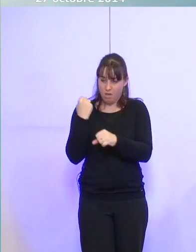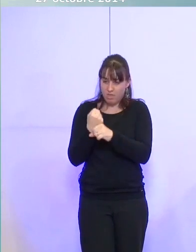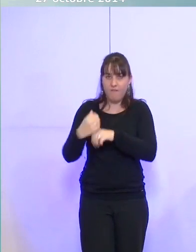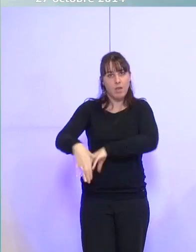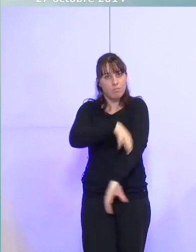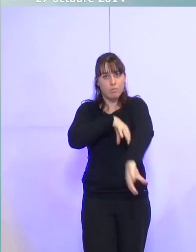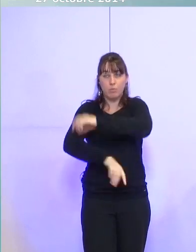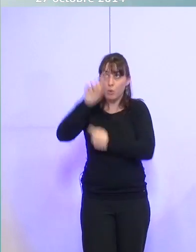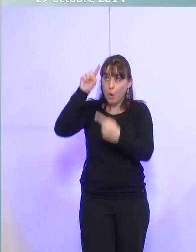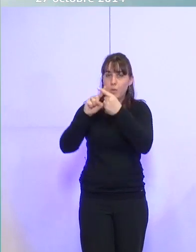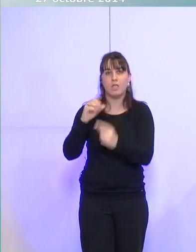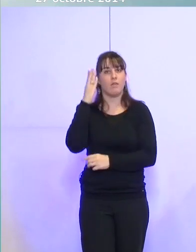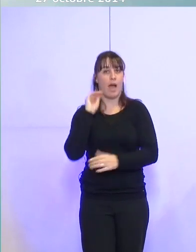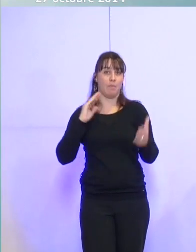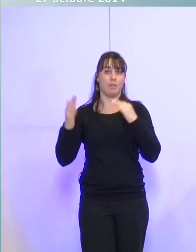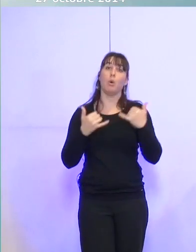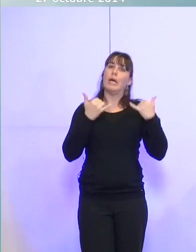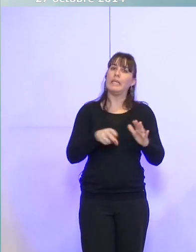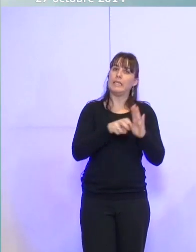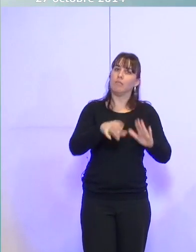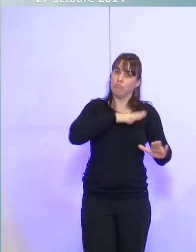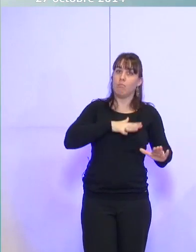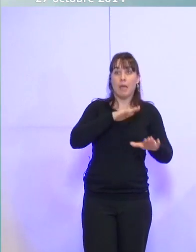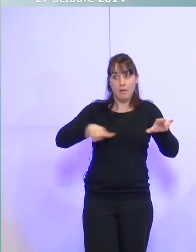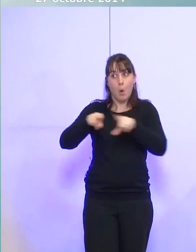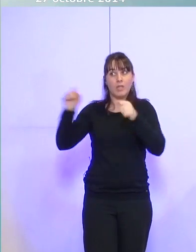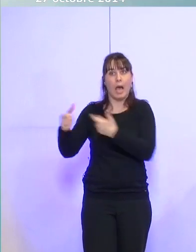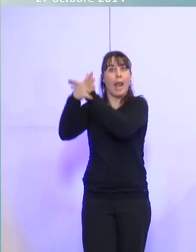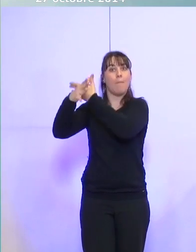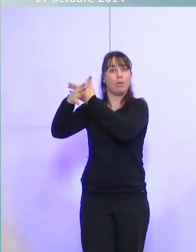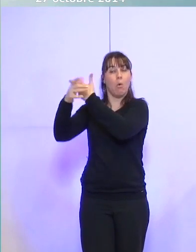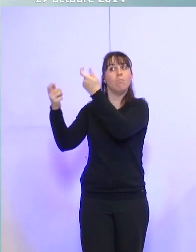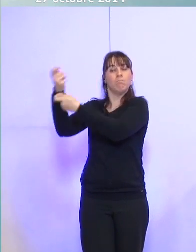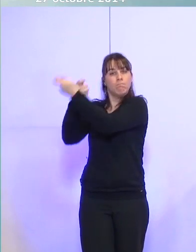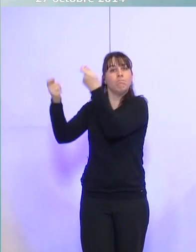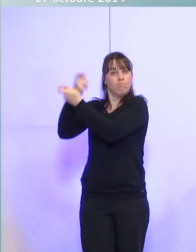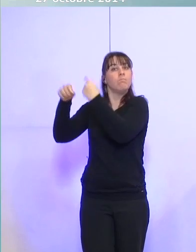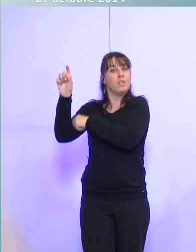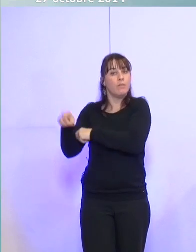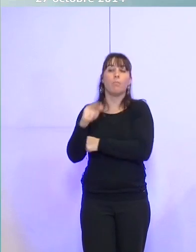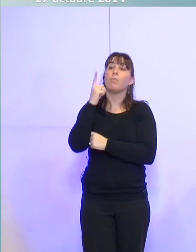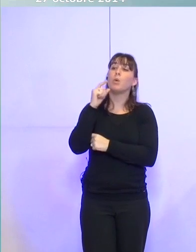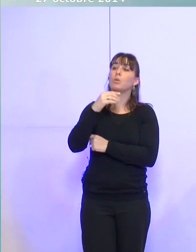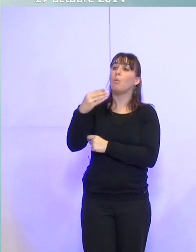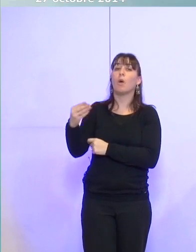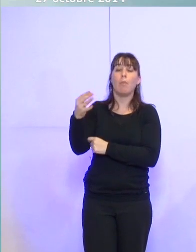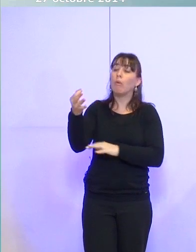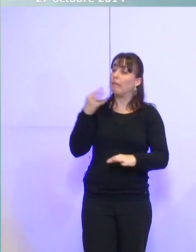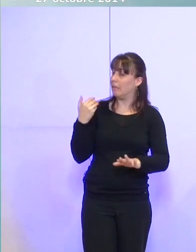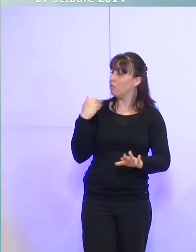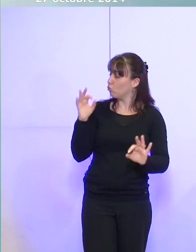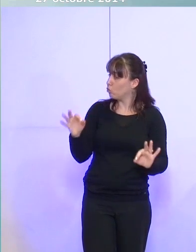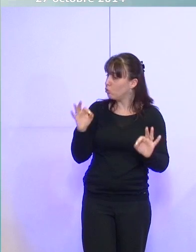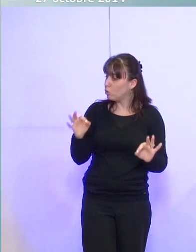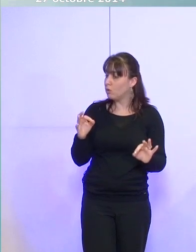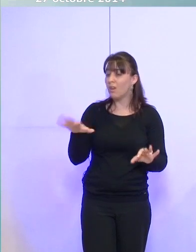projet d'Alpexpo, ici et à la métro. Tout ça n'est pas gagné, parce que M. Mongaburu, vous l'avez dit, quand